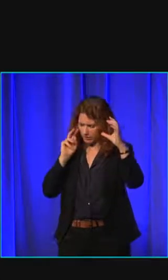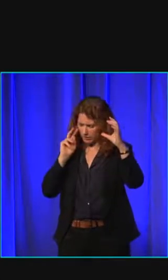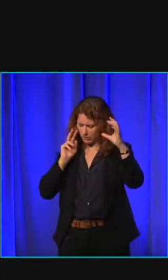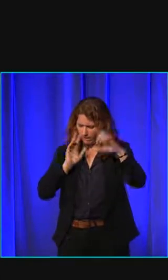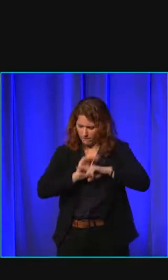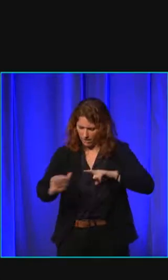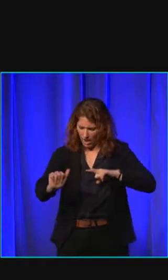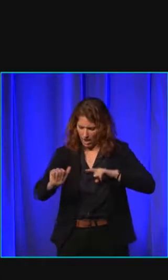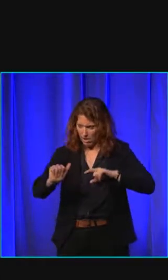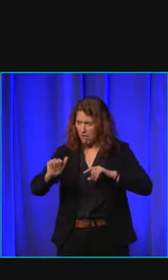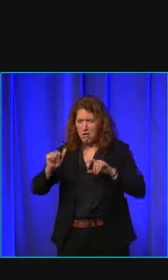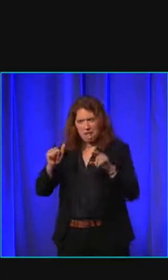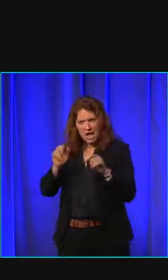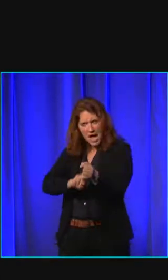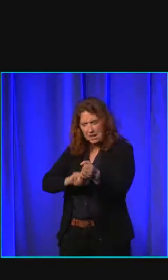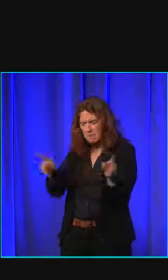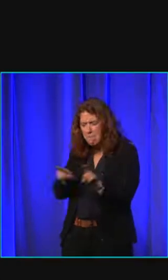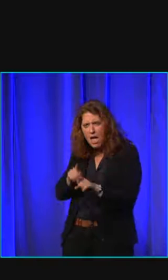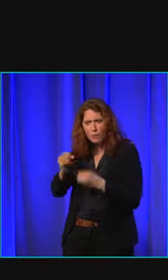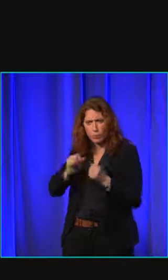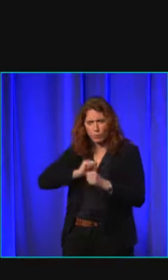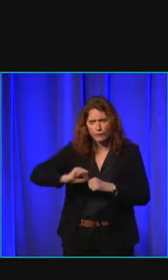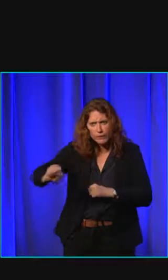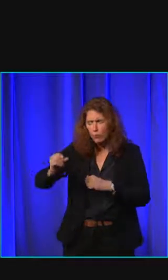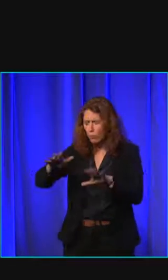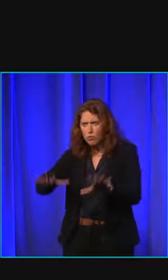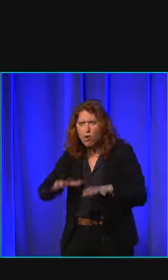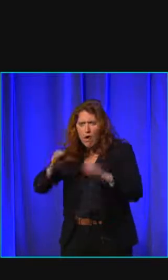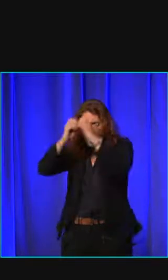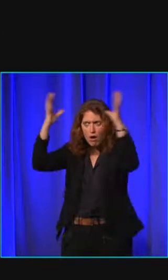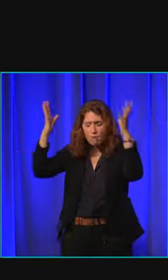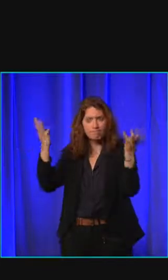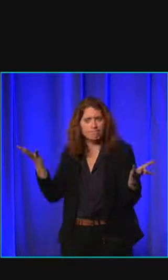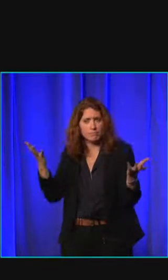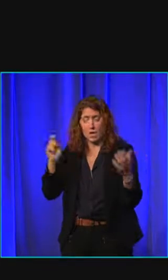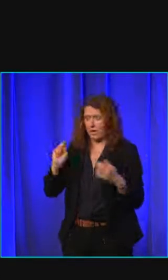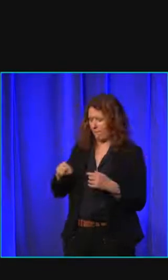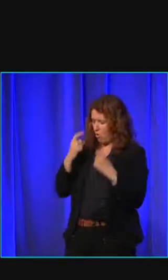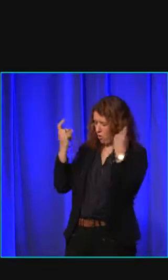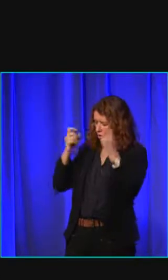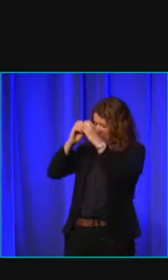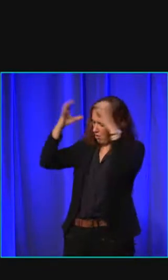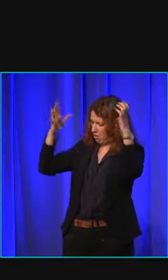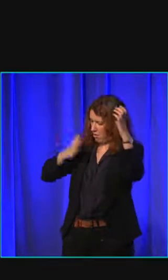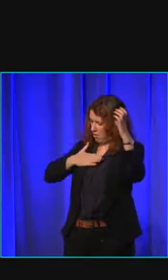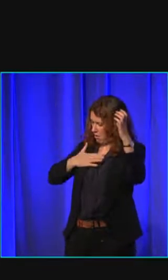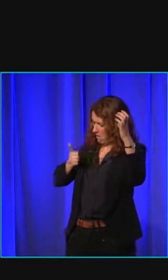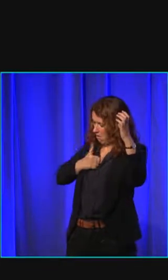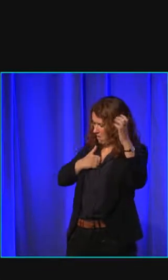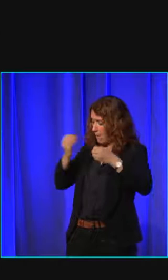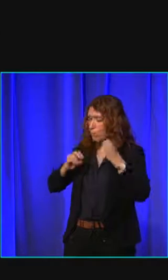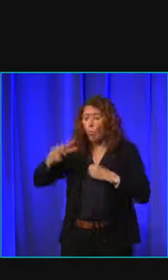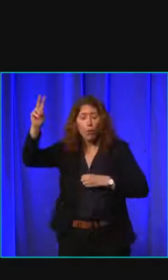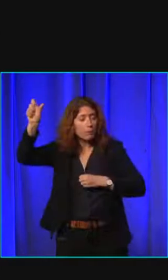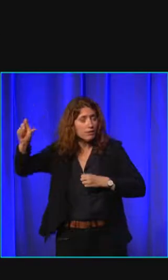réellement? Est-ce qu'il faut aller plus vite, plus lentement? Est-ce qu'il faut se voir soi ou une autre personne. Est-ce que quand on